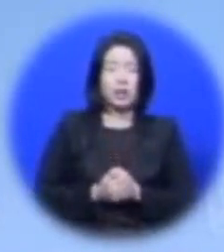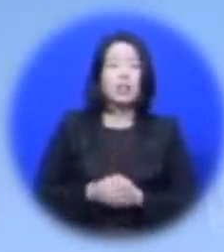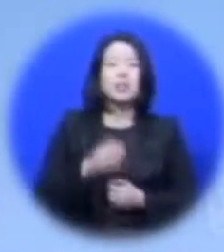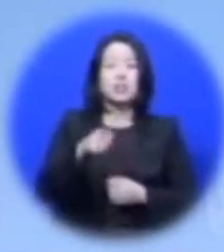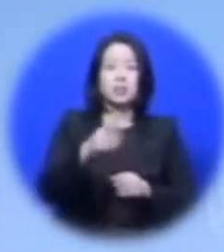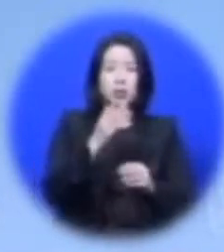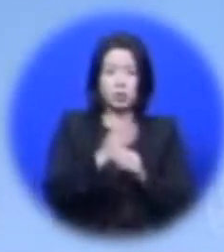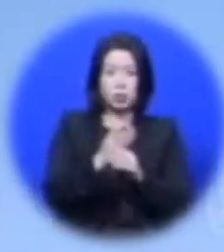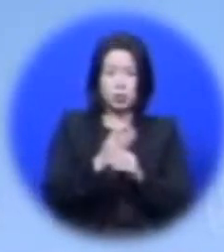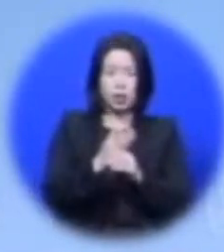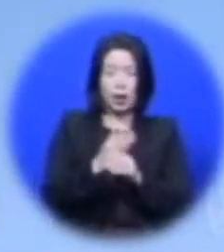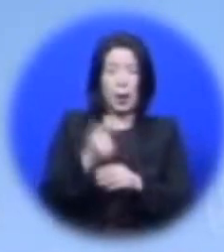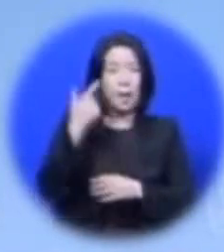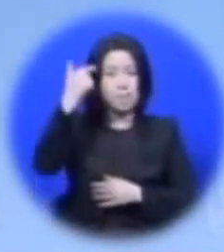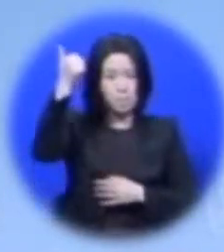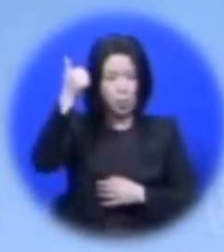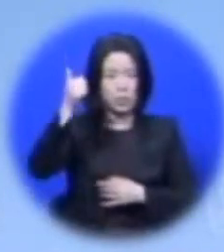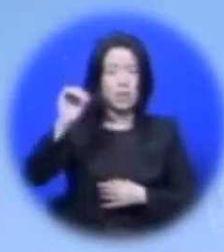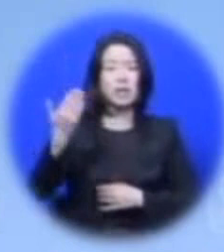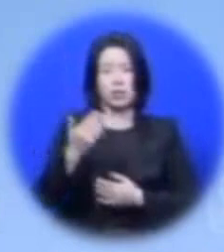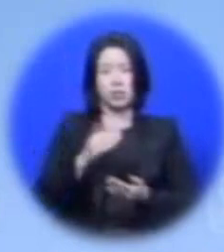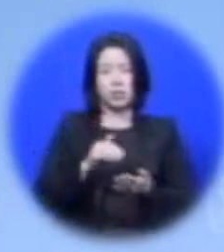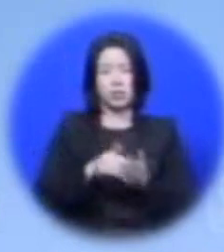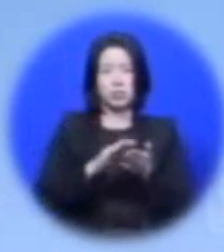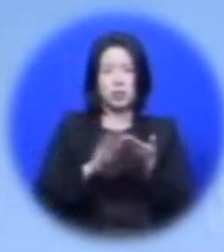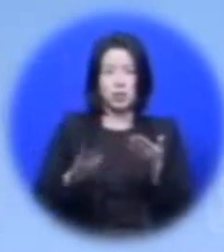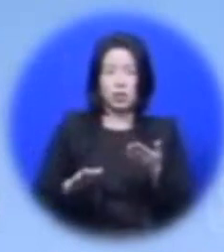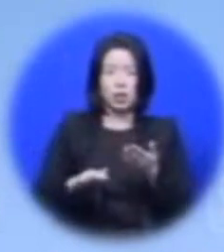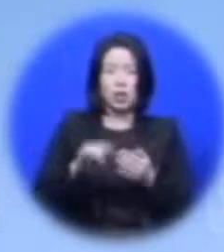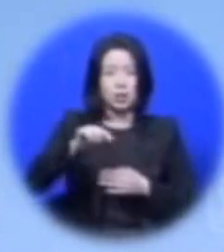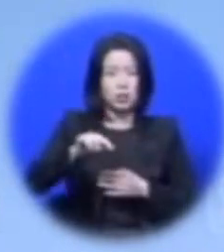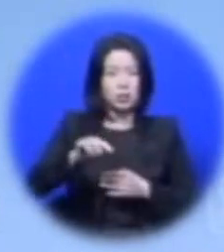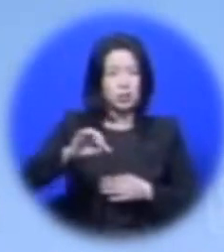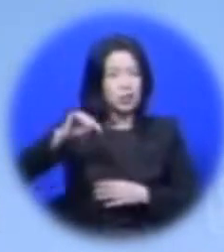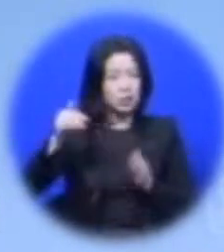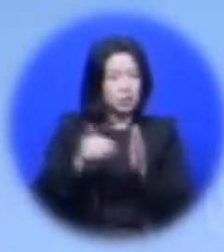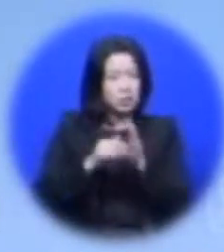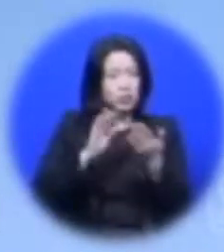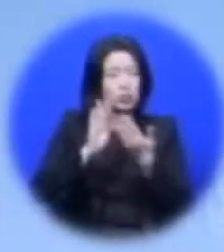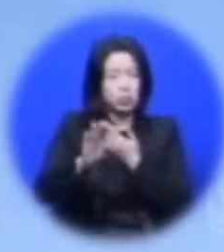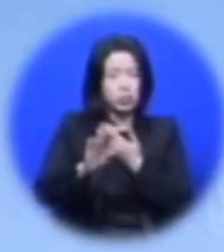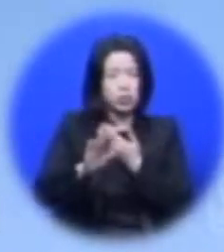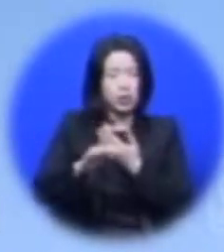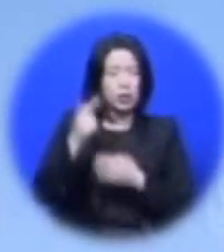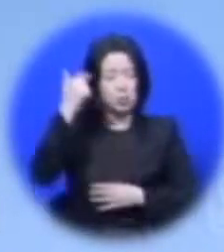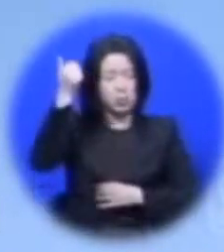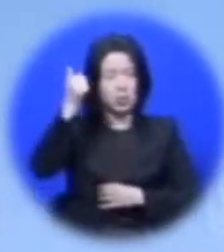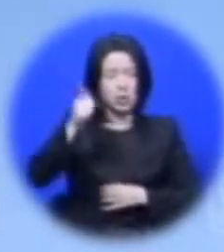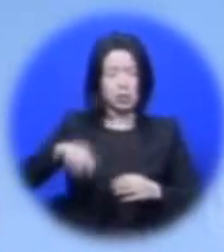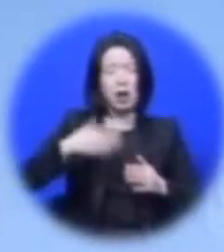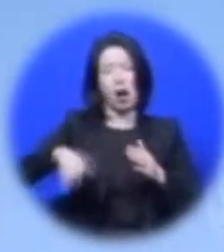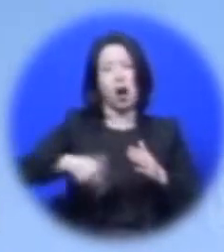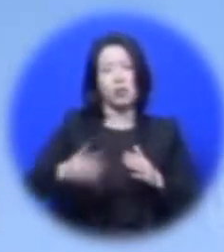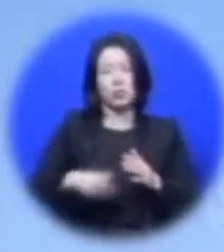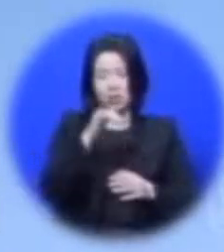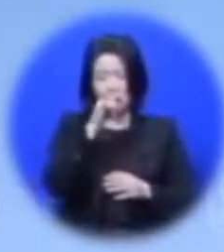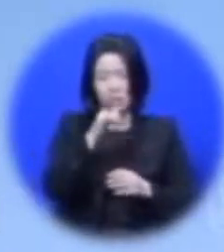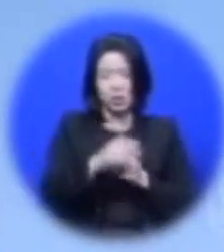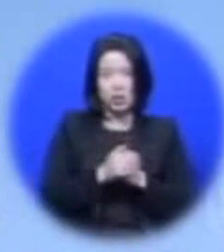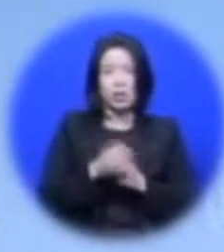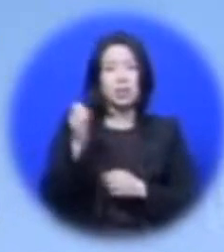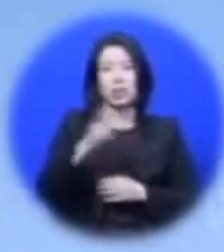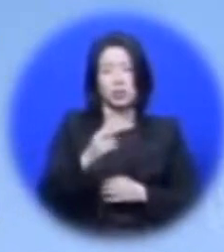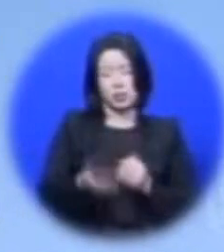그러다가 목사가 됐습니다. 그러고 목사가 됐으니 참 엉터리죠. 그래도 요